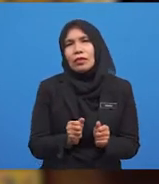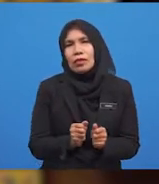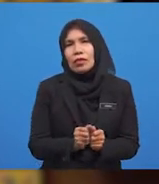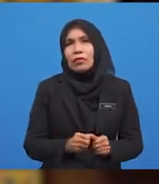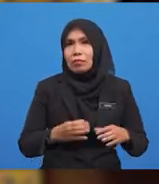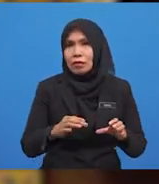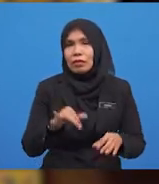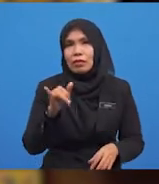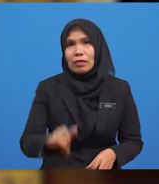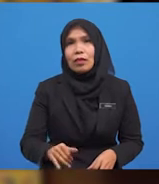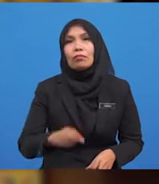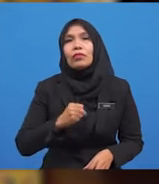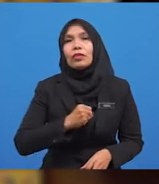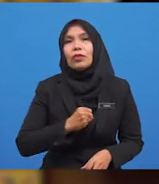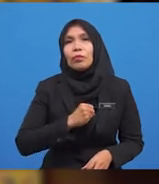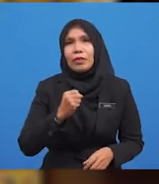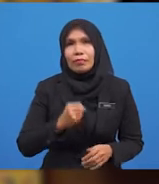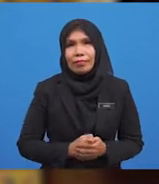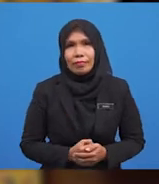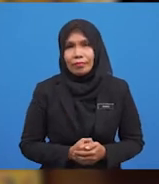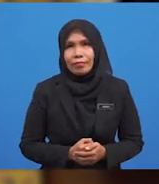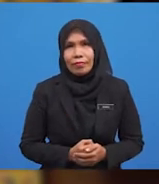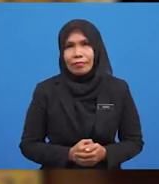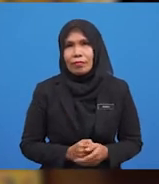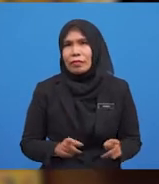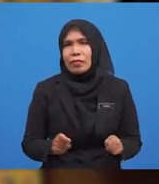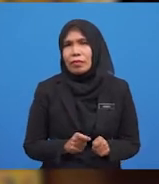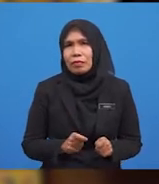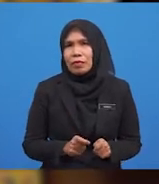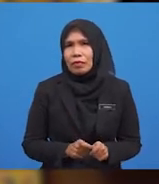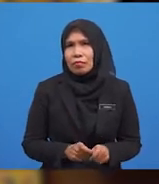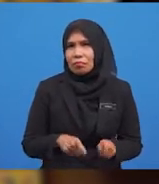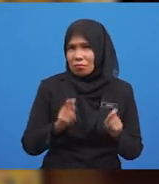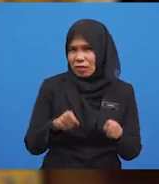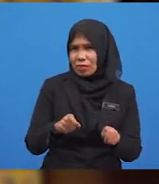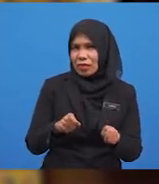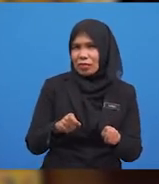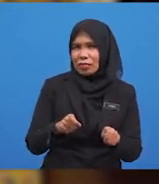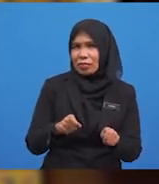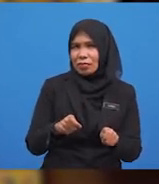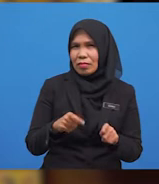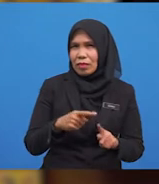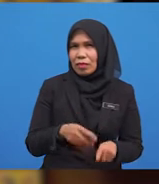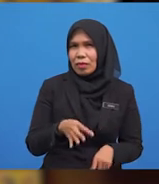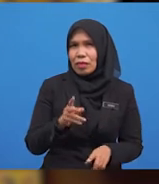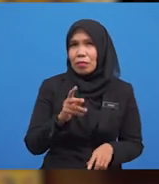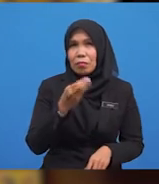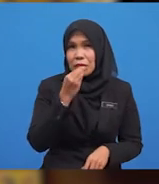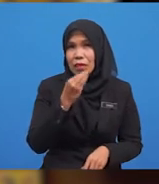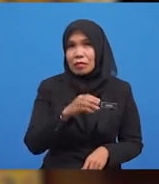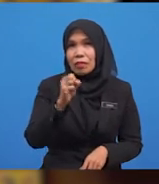tu. Tapi adakah satu kemestian kita mesti makan sirih selepas makan?